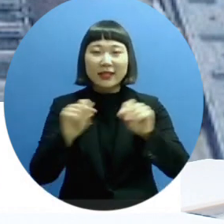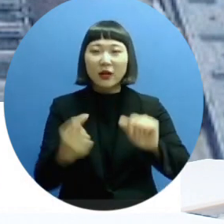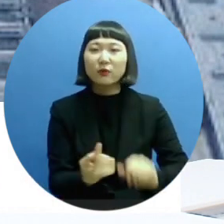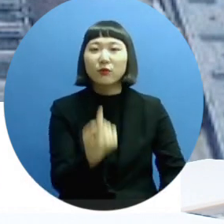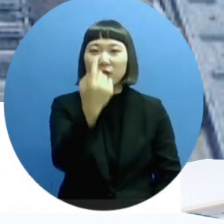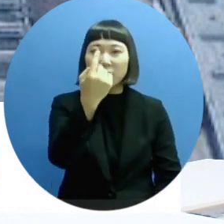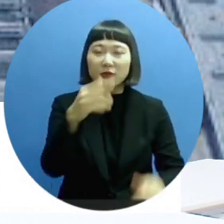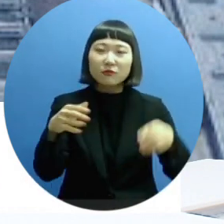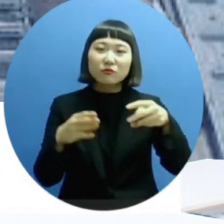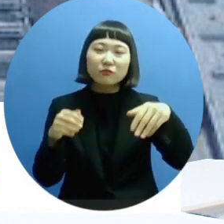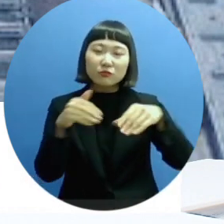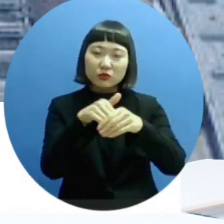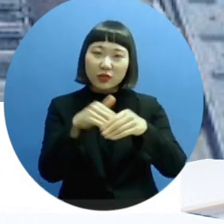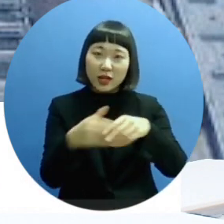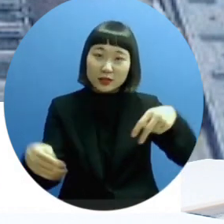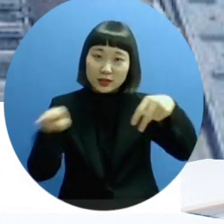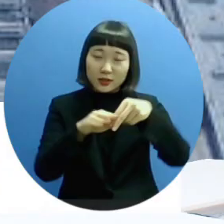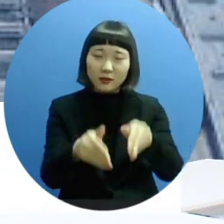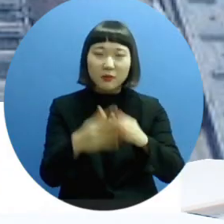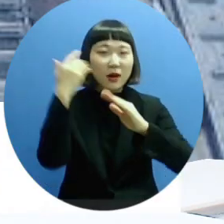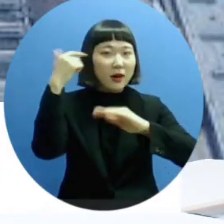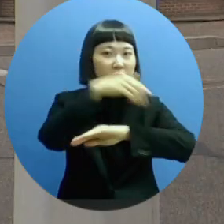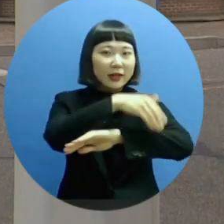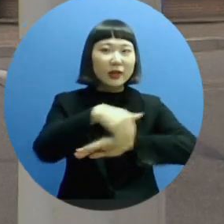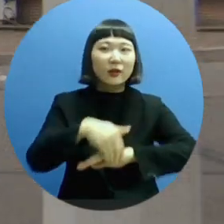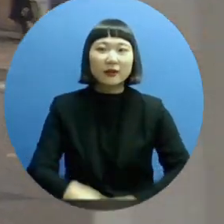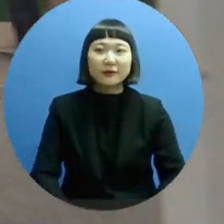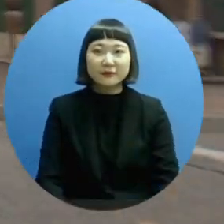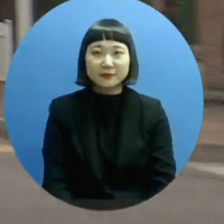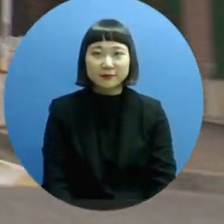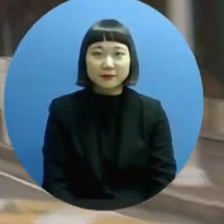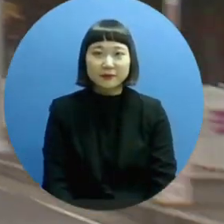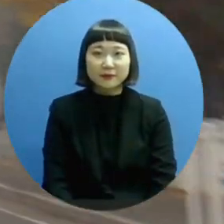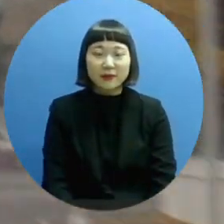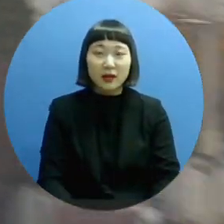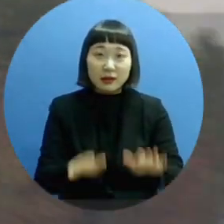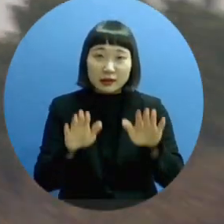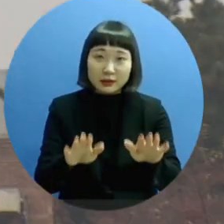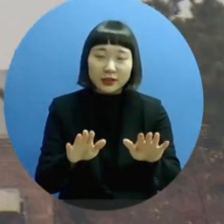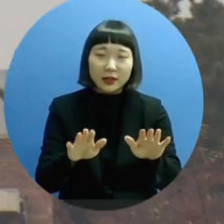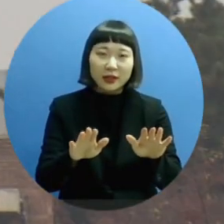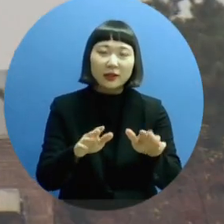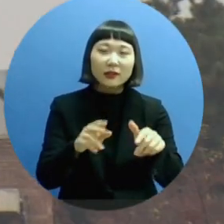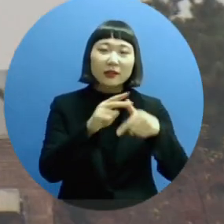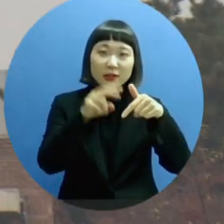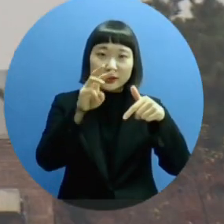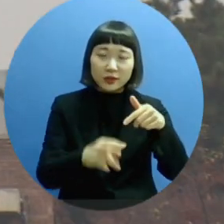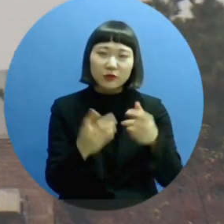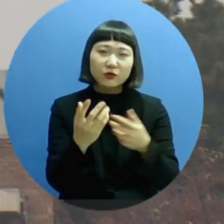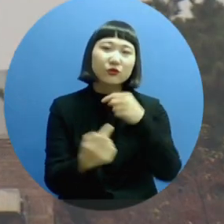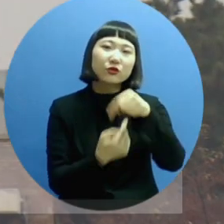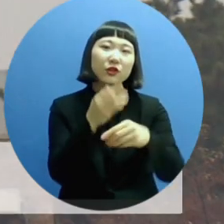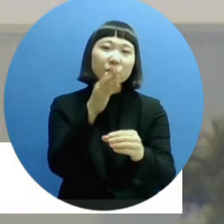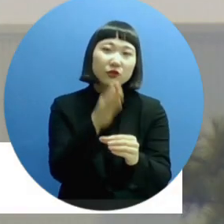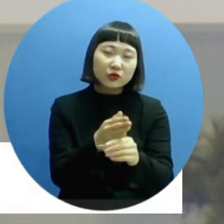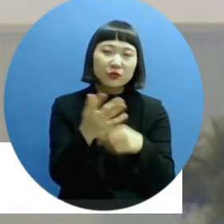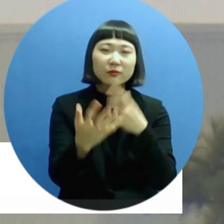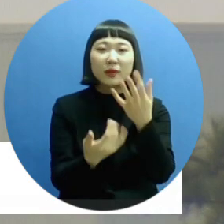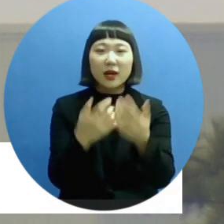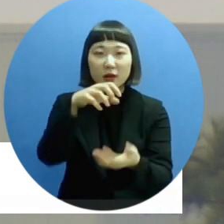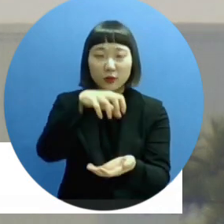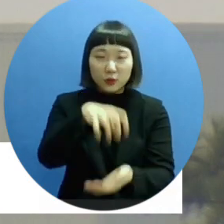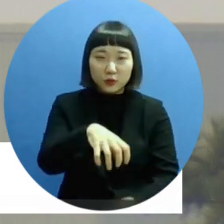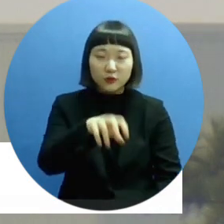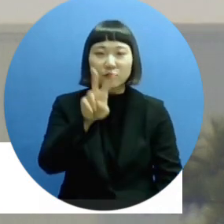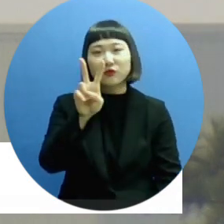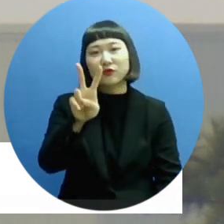계획입니다. 이정윤 기자의 보도입니다. 현재 인천에서 운영 중인 소각장은 두 곳입니다. 송도